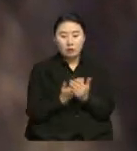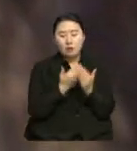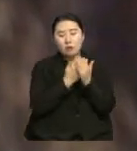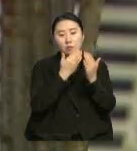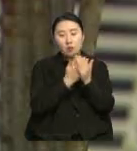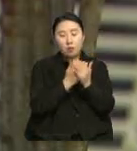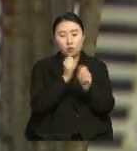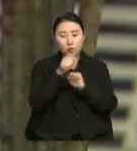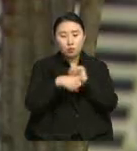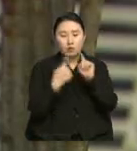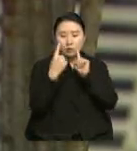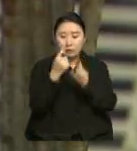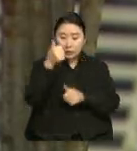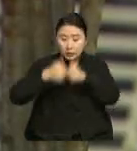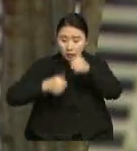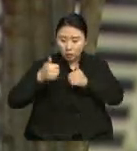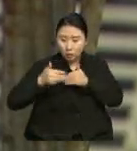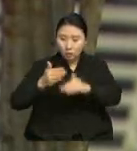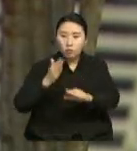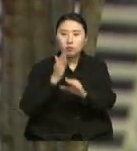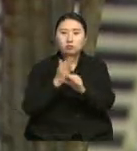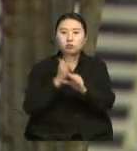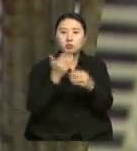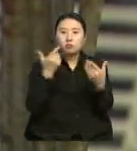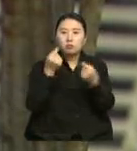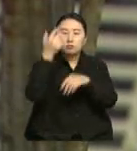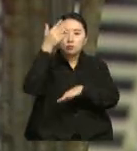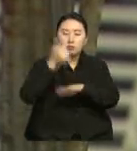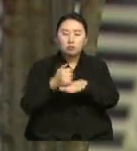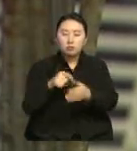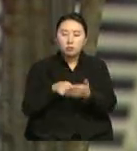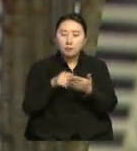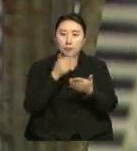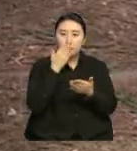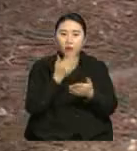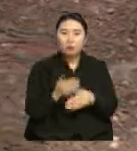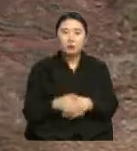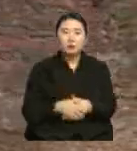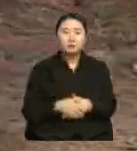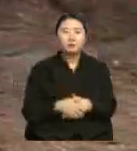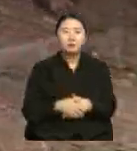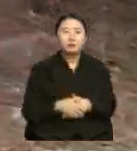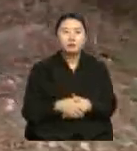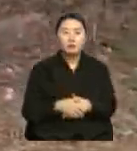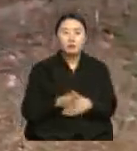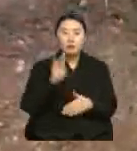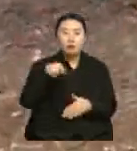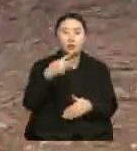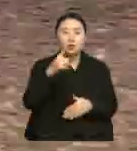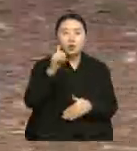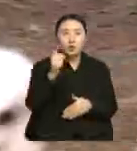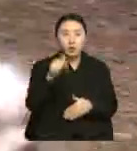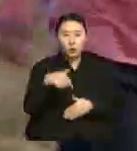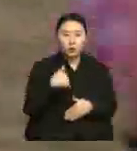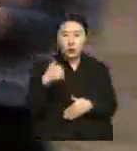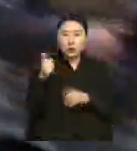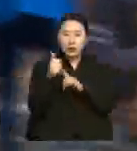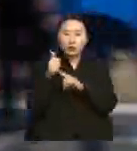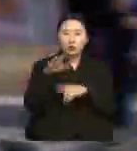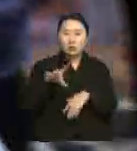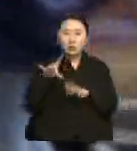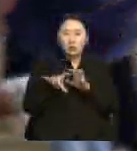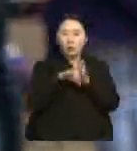키트를 동물 대상으로 실험하는 과정에서 이 같은 결과를 얻었다고 밝혔습니다. 이 프렌치 불독은 자신의 주인이